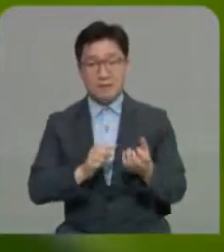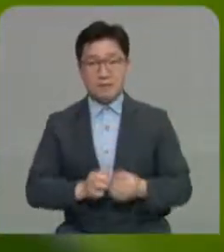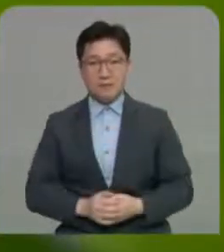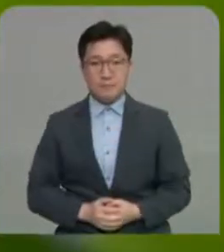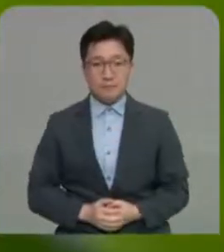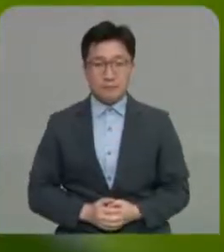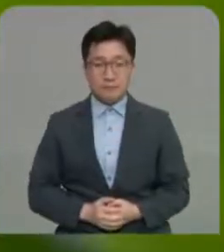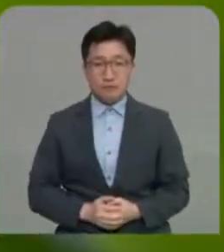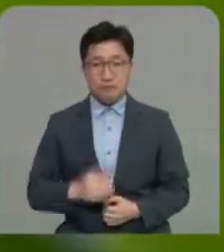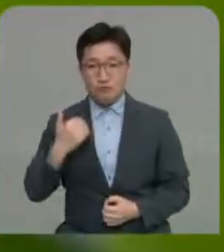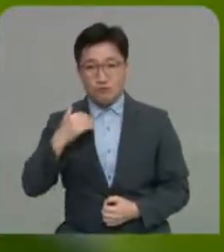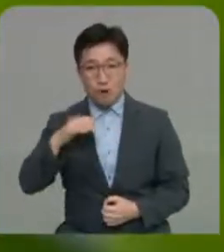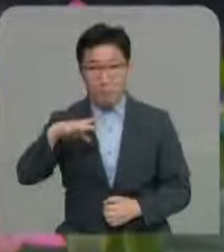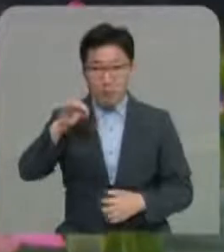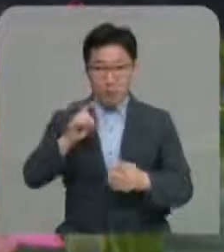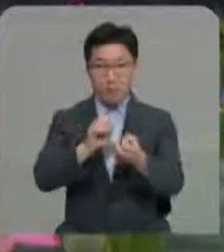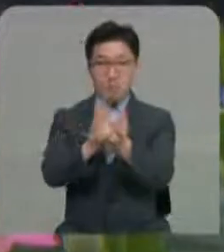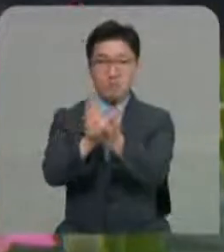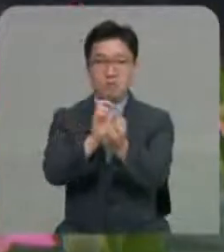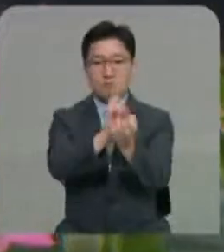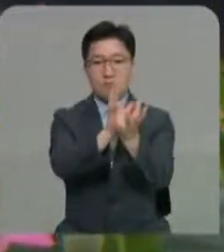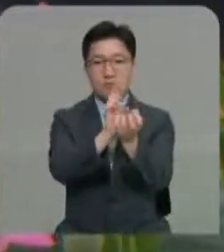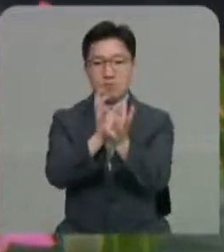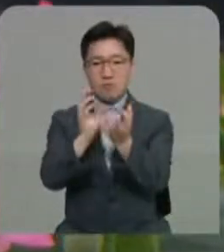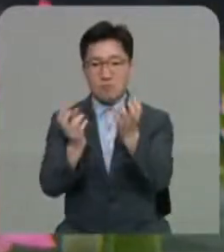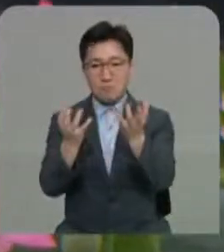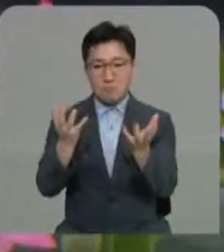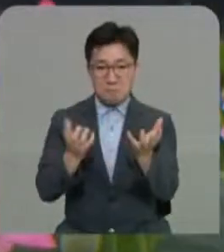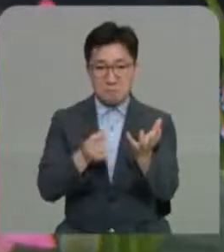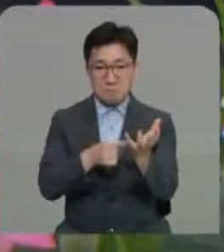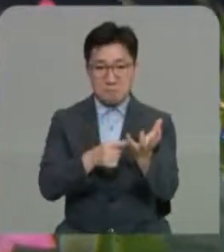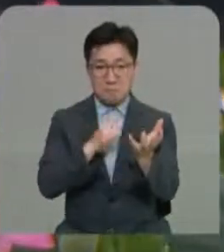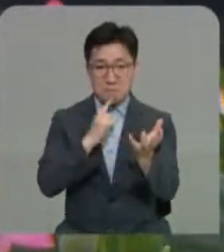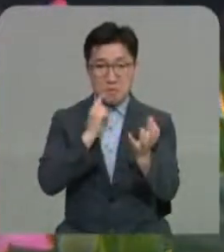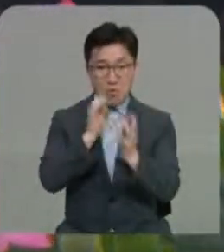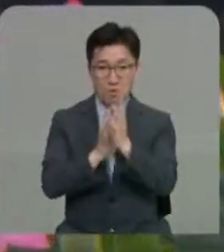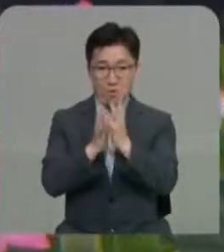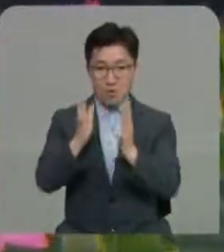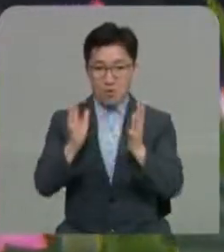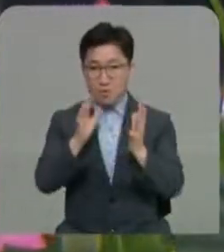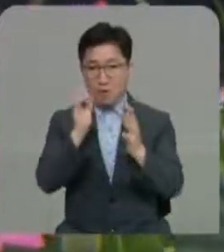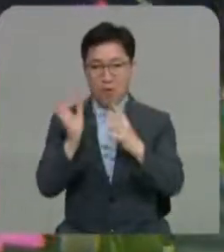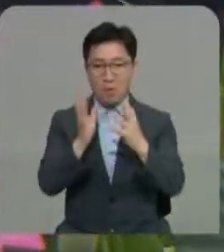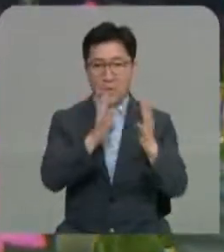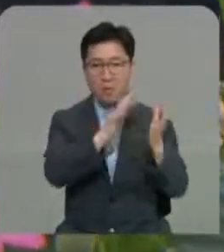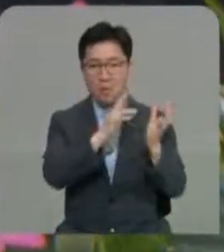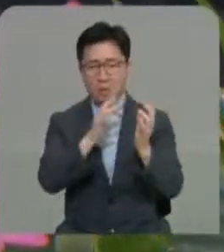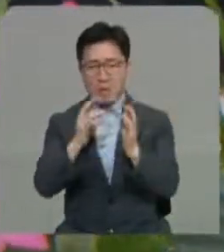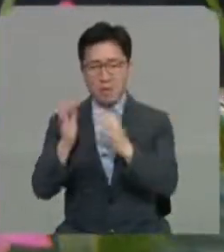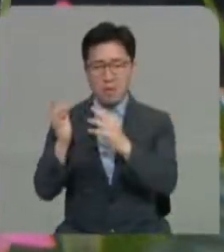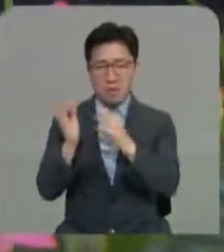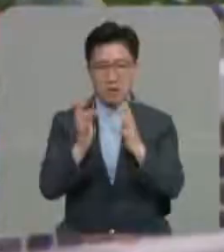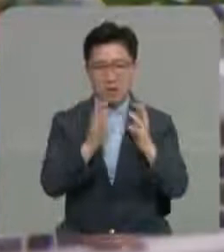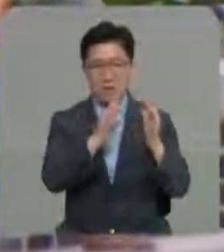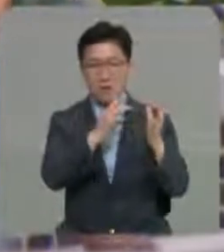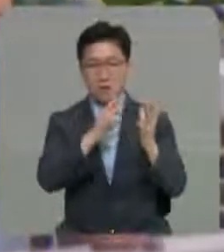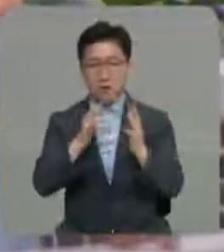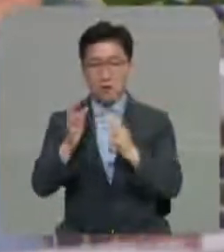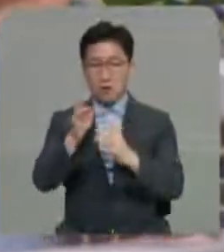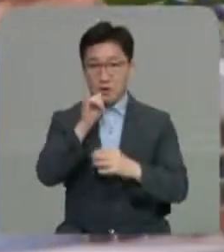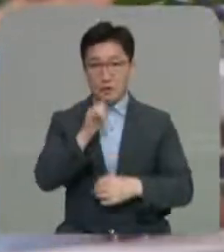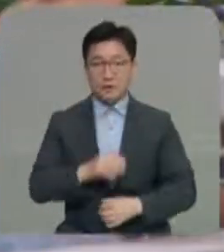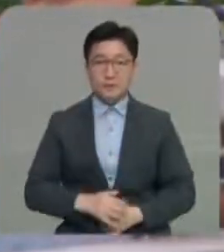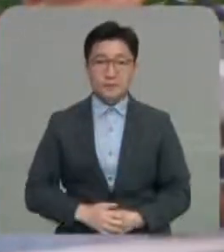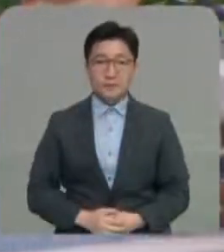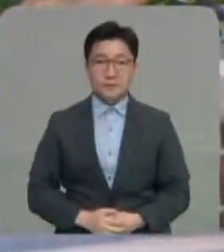앞다퉈 꽃대를 올리고 초록빛 연 잎들은 살랑거리는 바람 따라 물결 칩니다